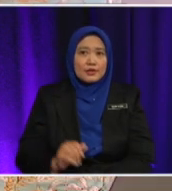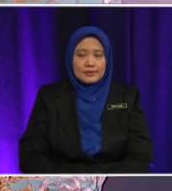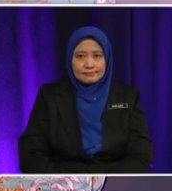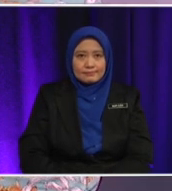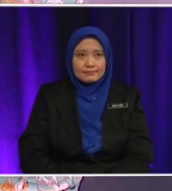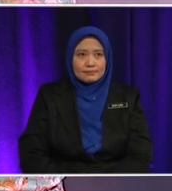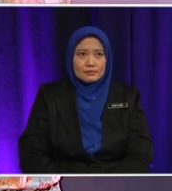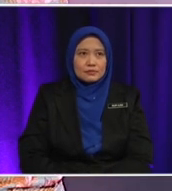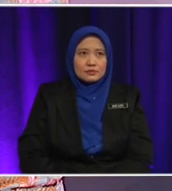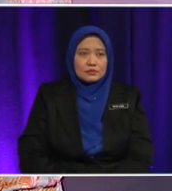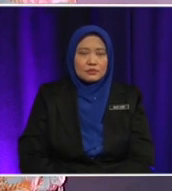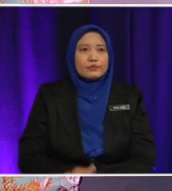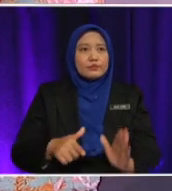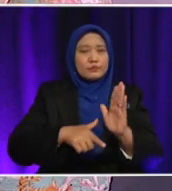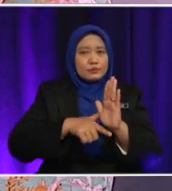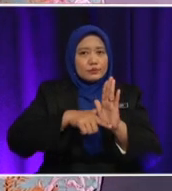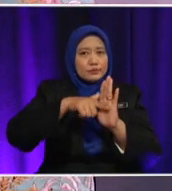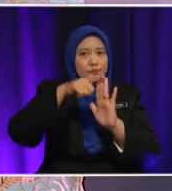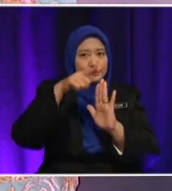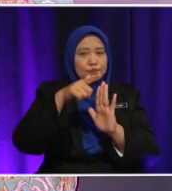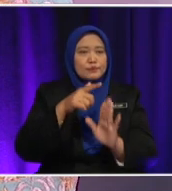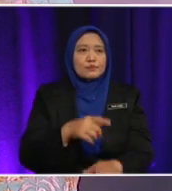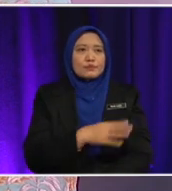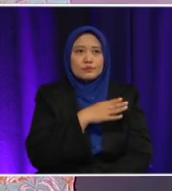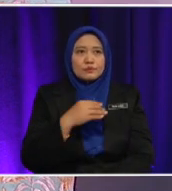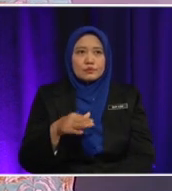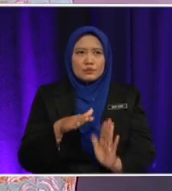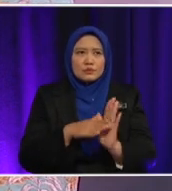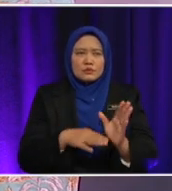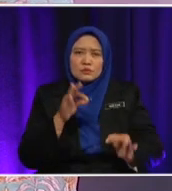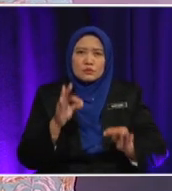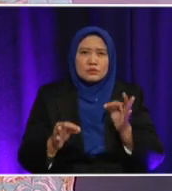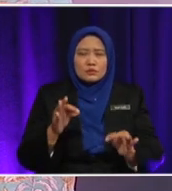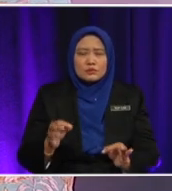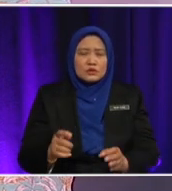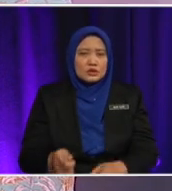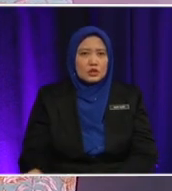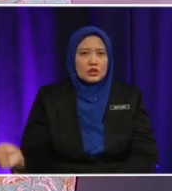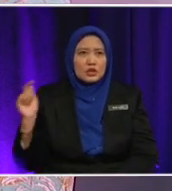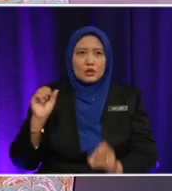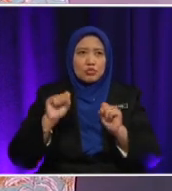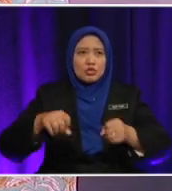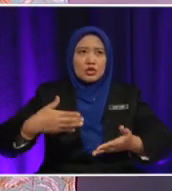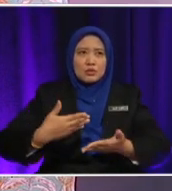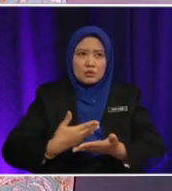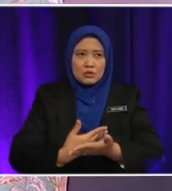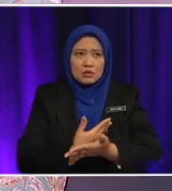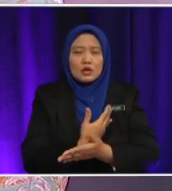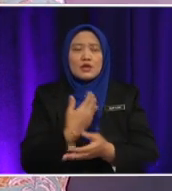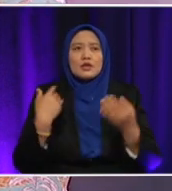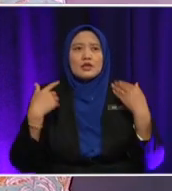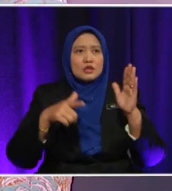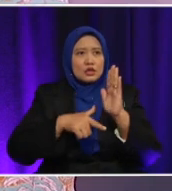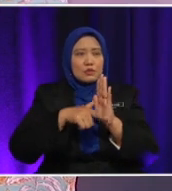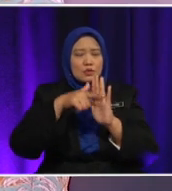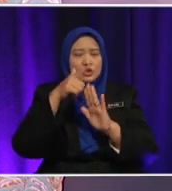kelebihan dan kekurangan sumber tenaga kalau sumber tenaga boleh baru nih jadi banyaklah kelebihannya Oke